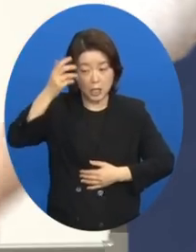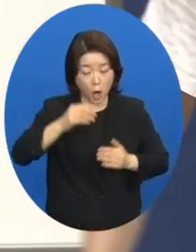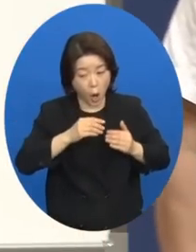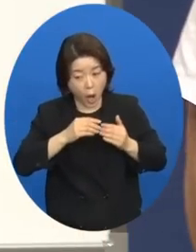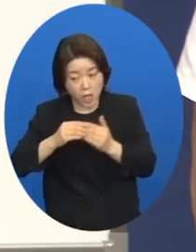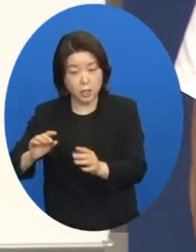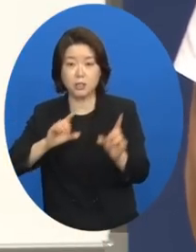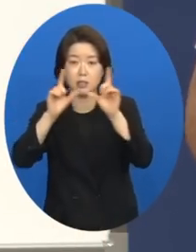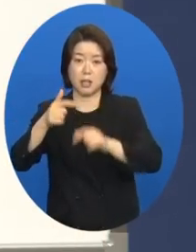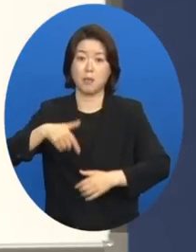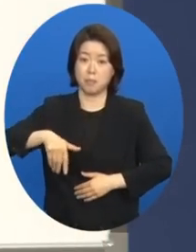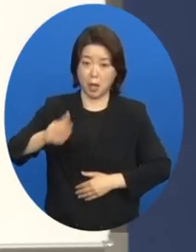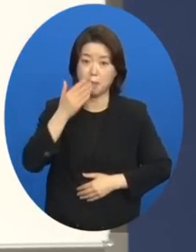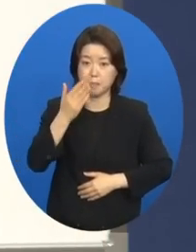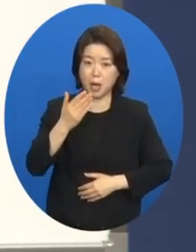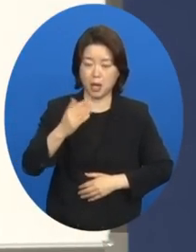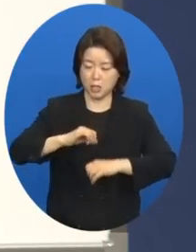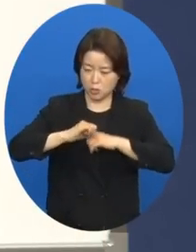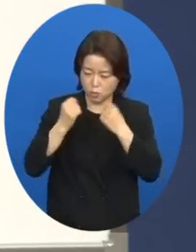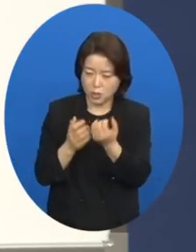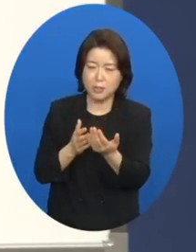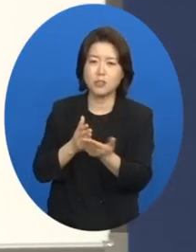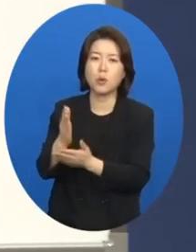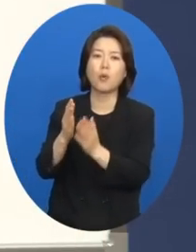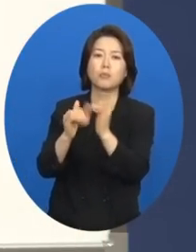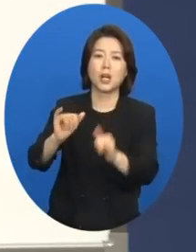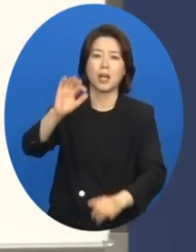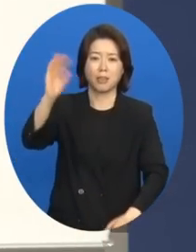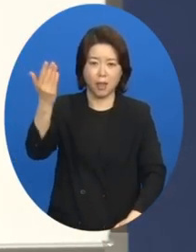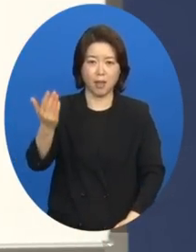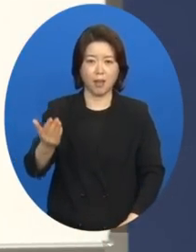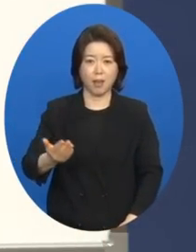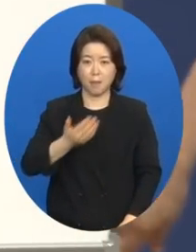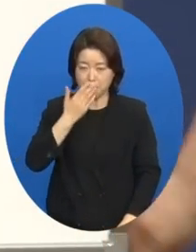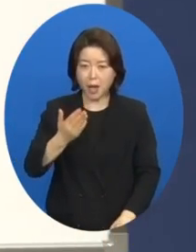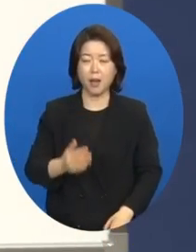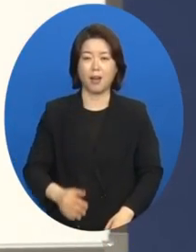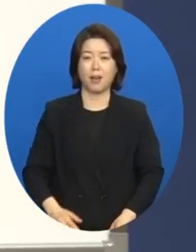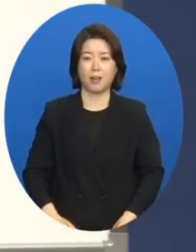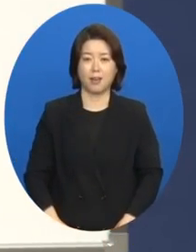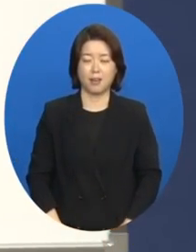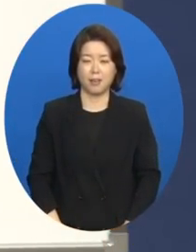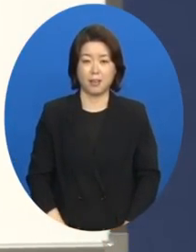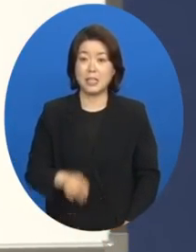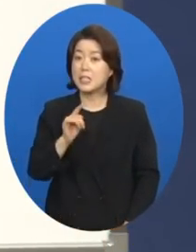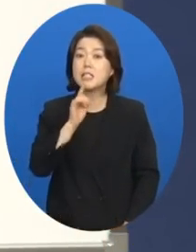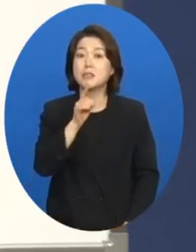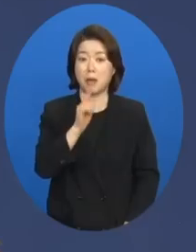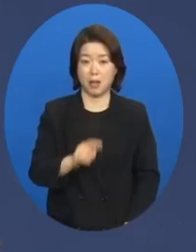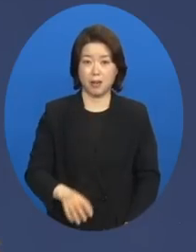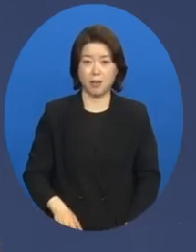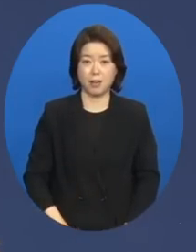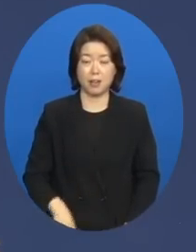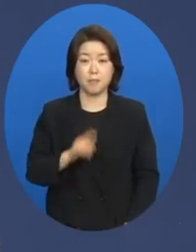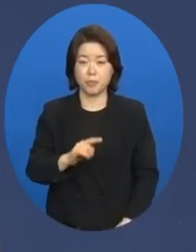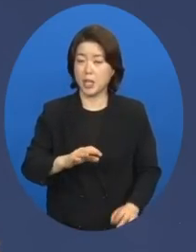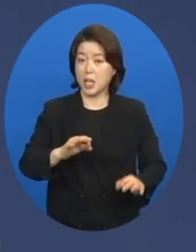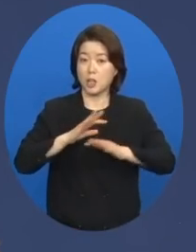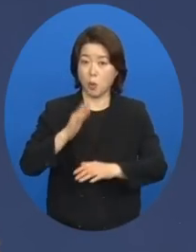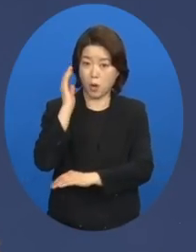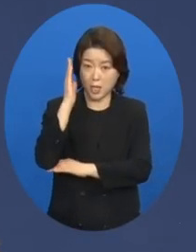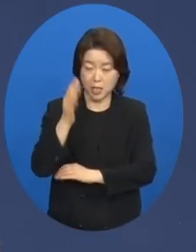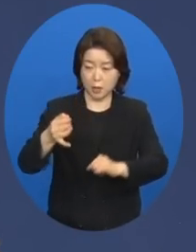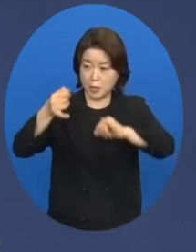삶을 살아서 순종의 전문가가 되게 하시리라. 이 얘기예요. 이 얘기. 이 놀라운